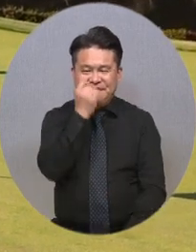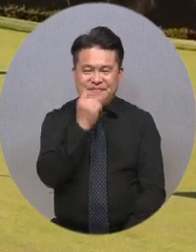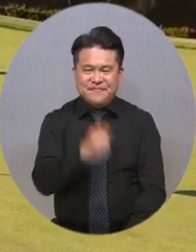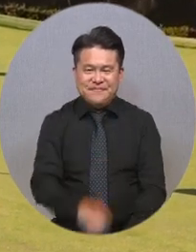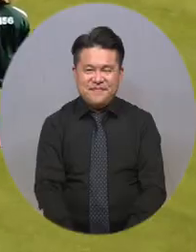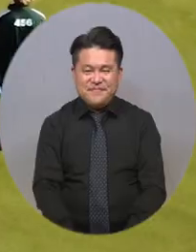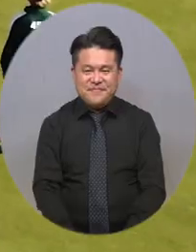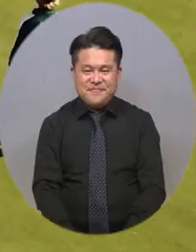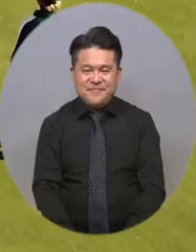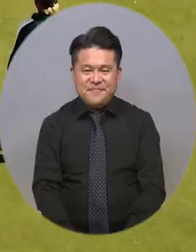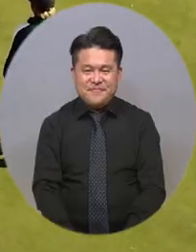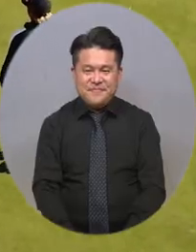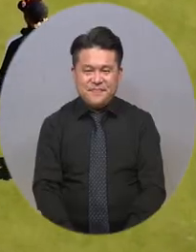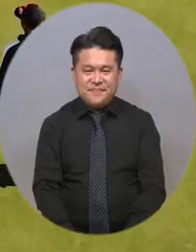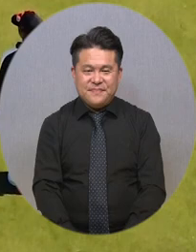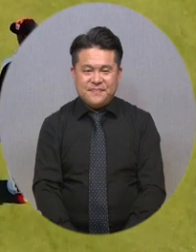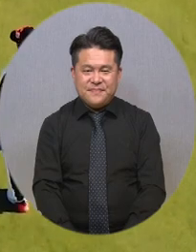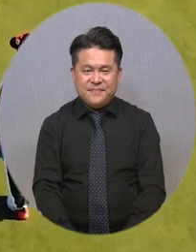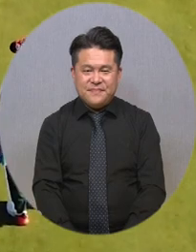짧아.